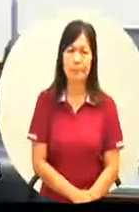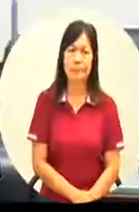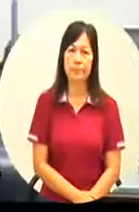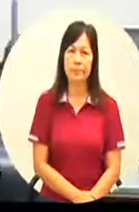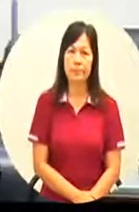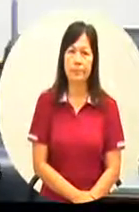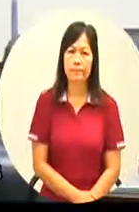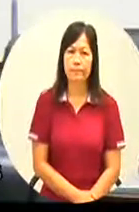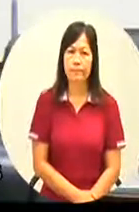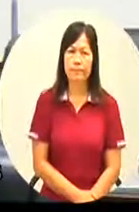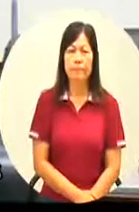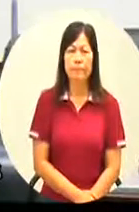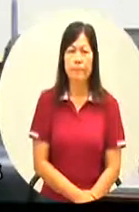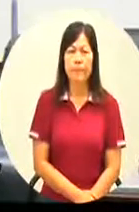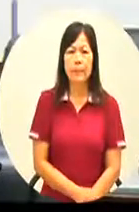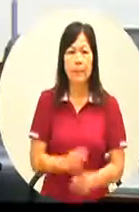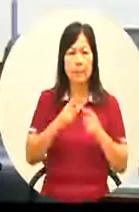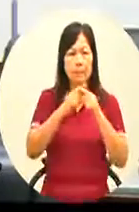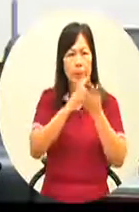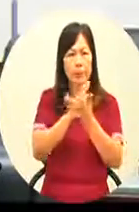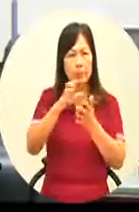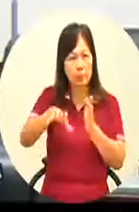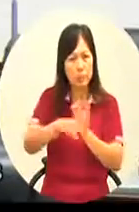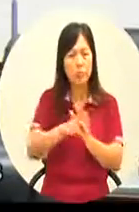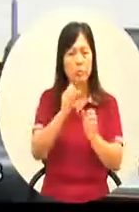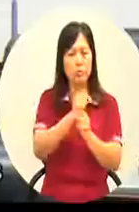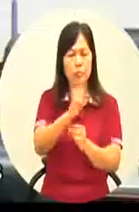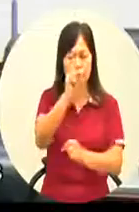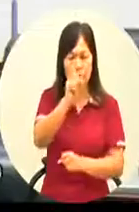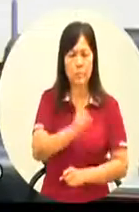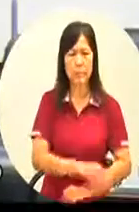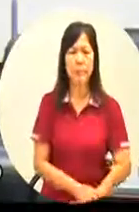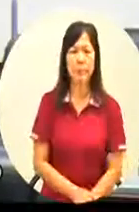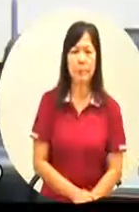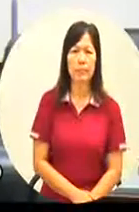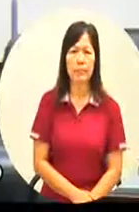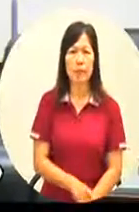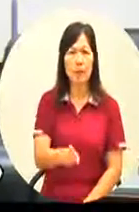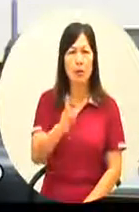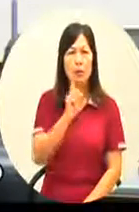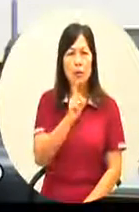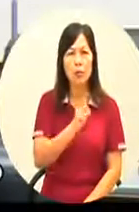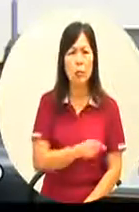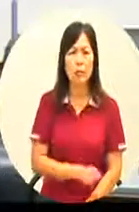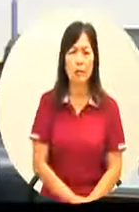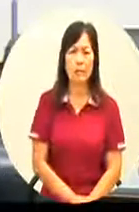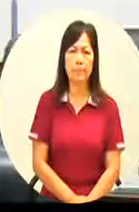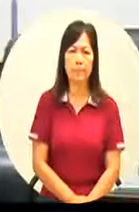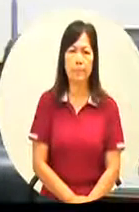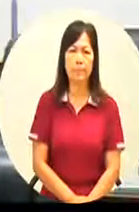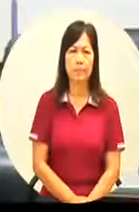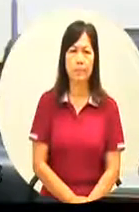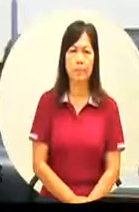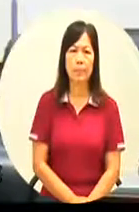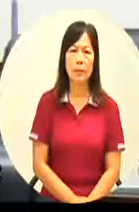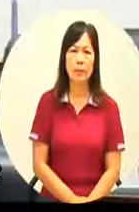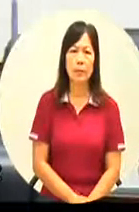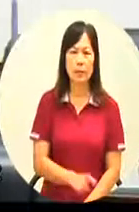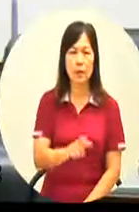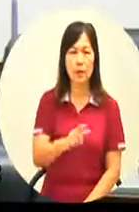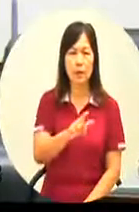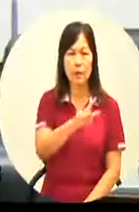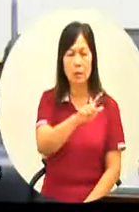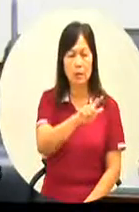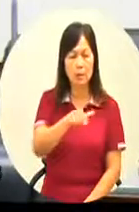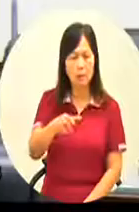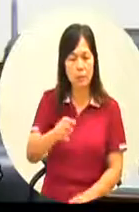所以按秘书处有做一个，你说你开那些所谓物价，这不是